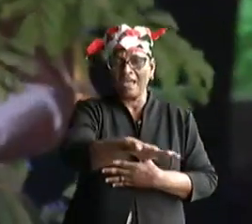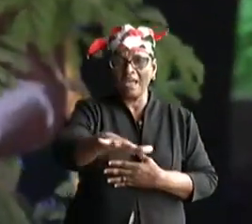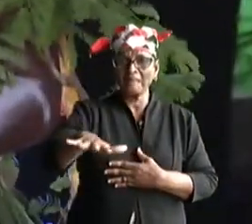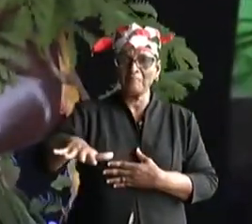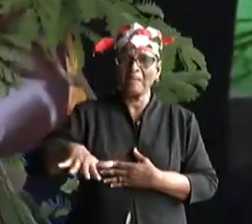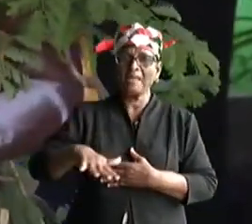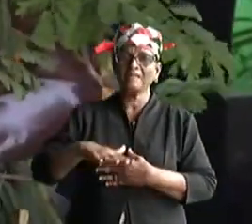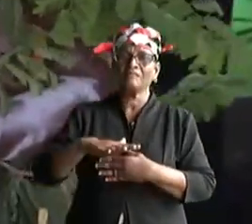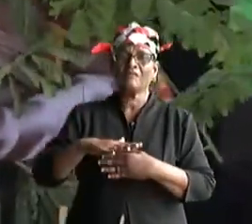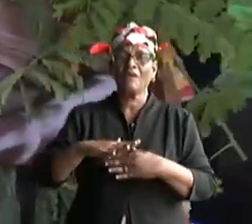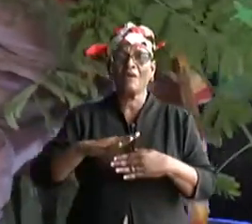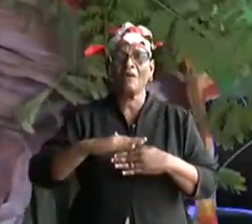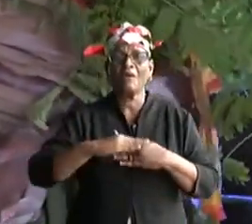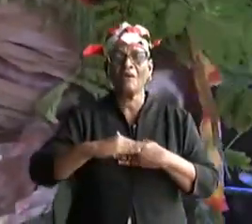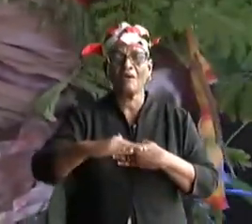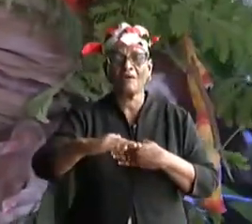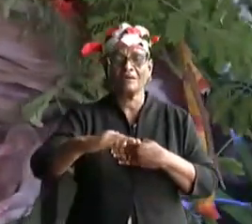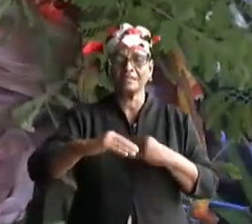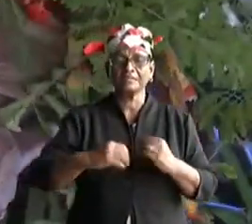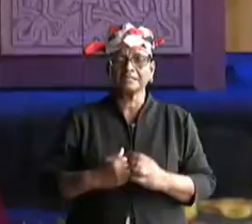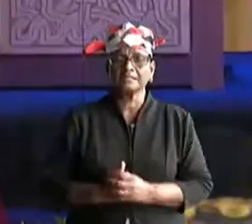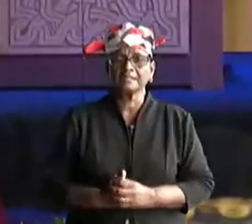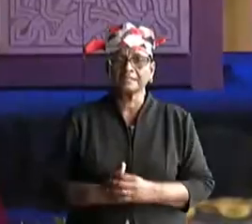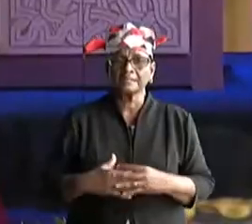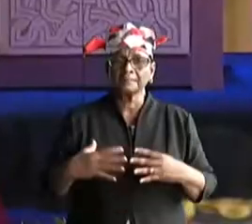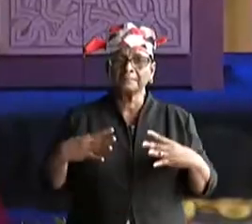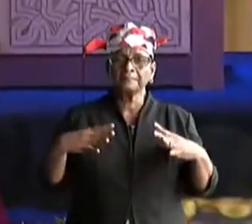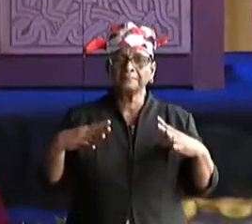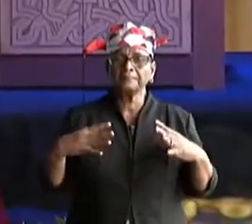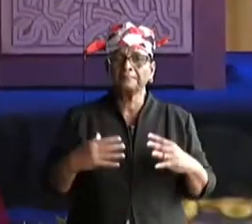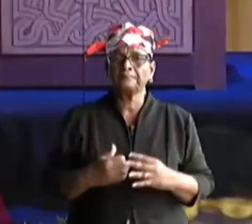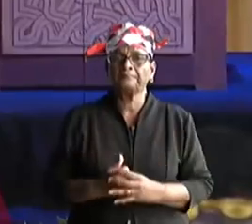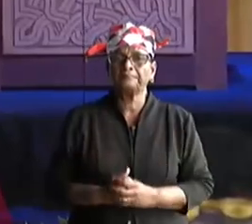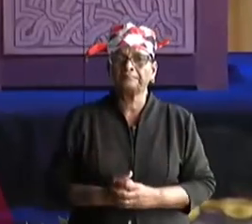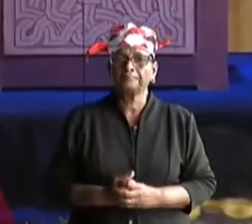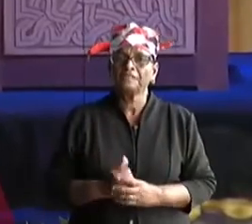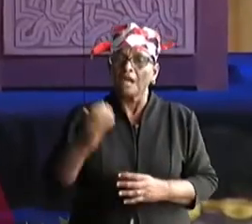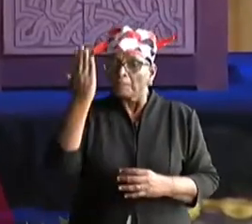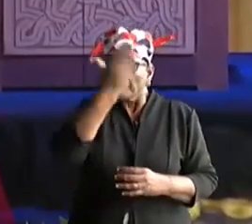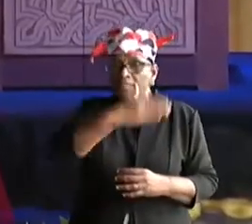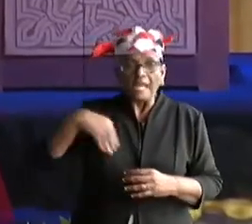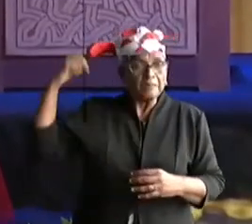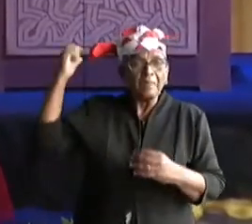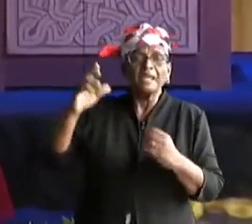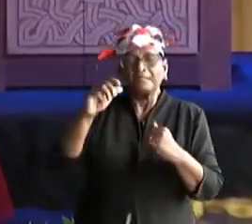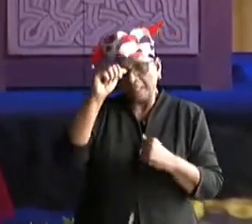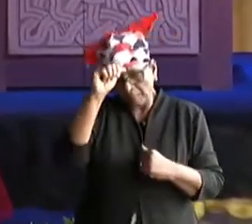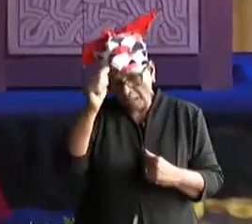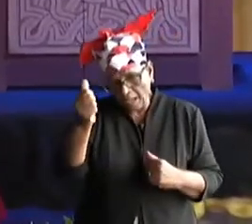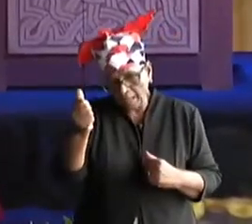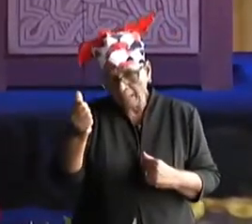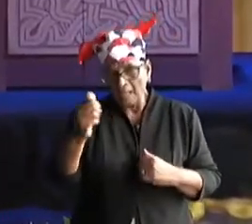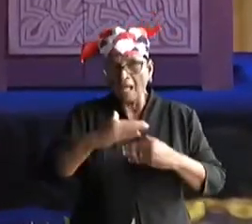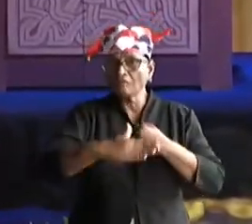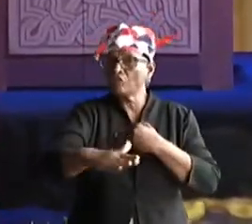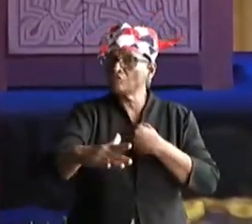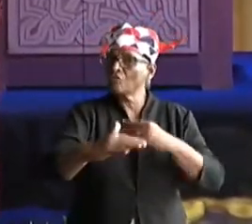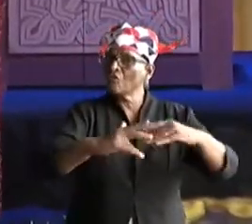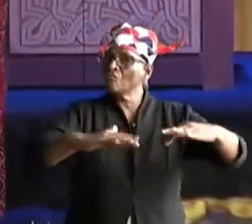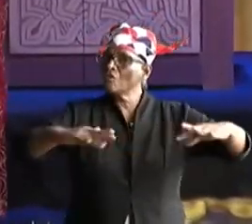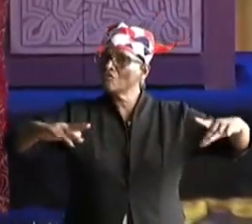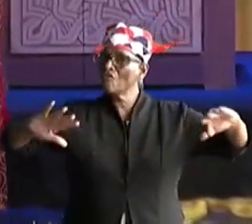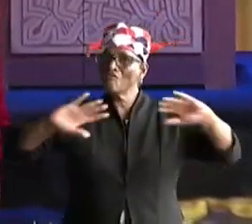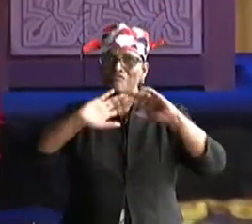Indigenous high priest from Africa to India.